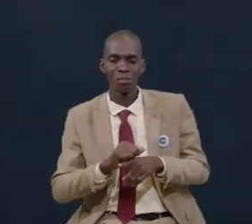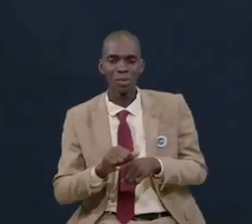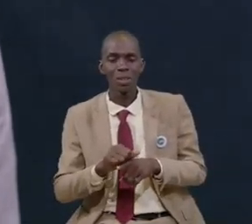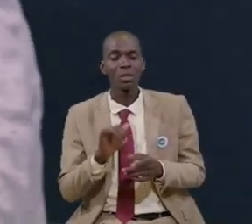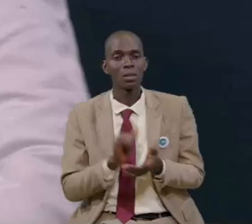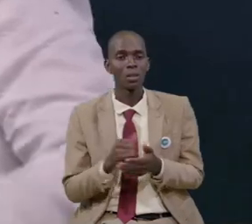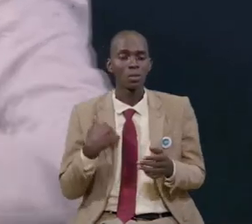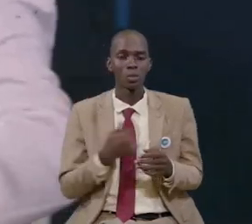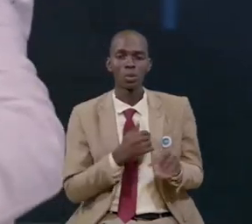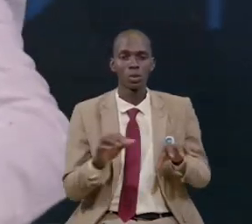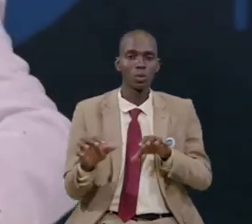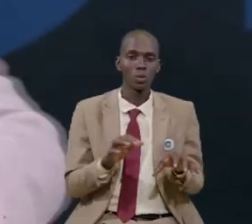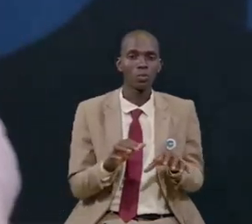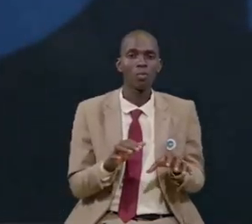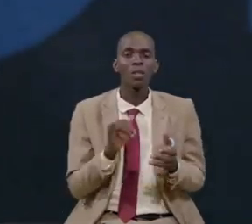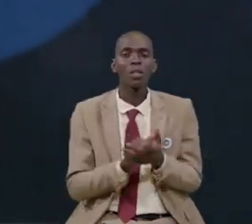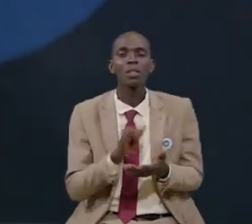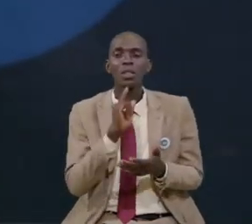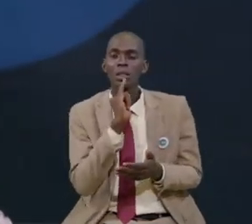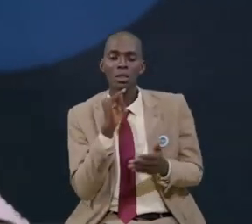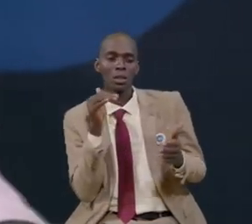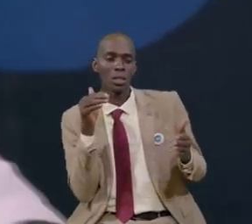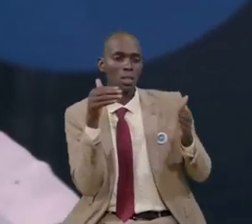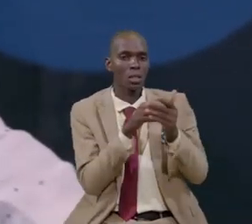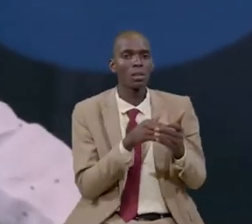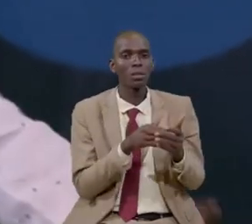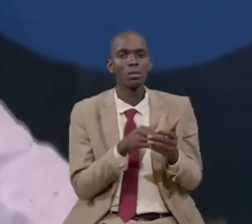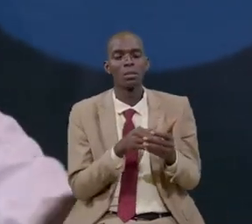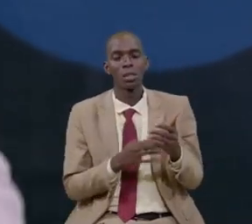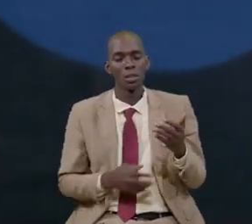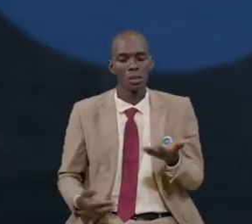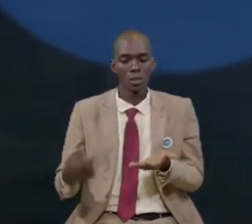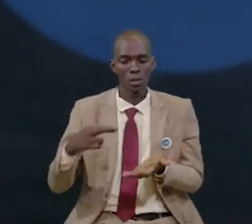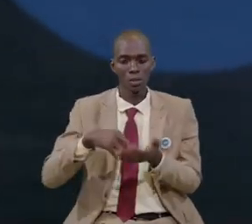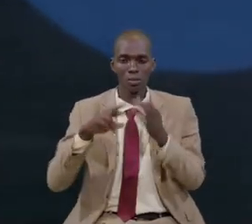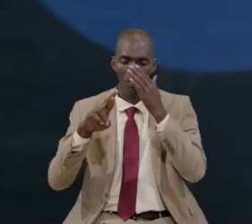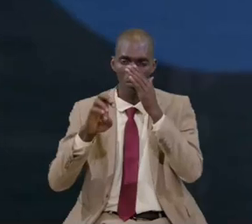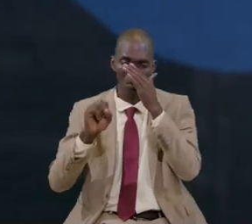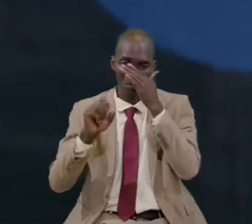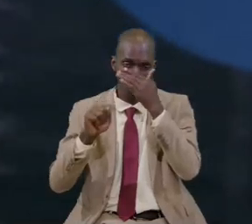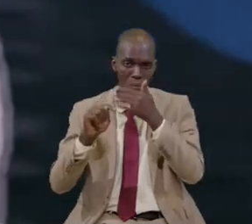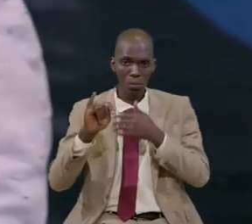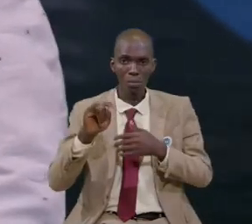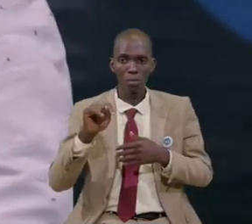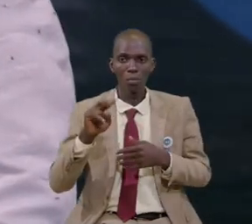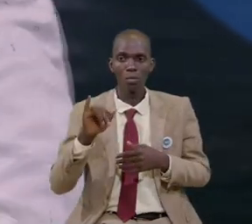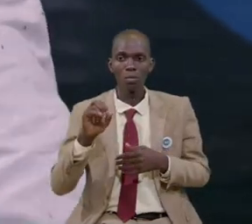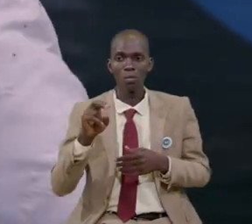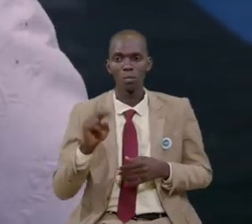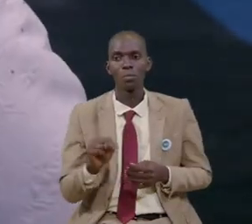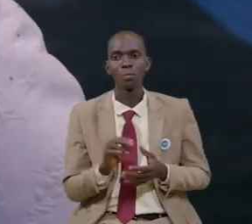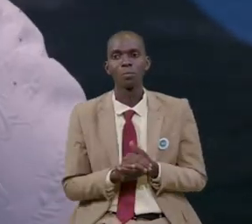c'est l'expérience fréquente qu'on fait contre l'expérience, les